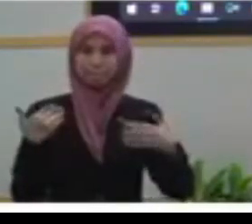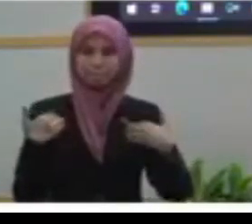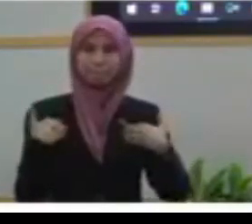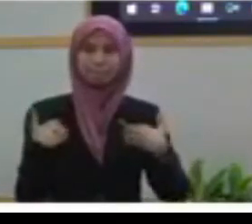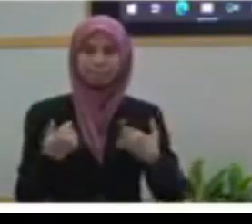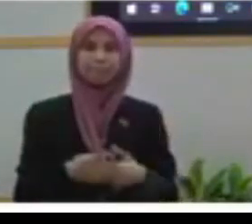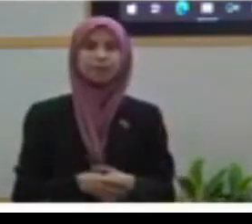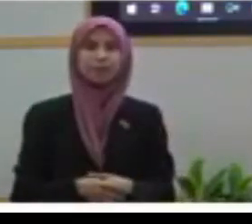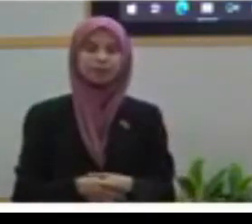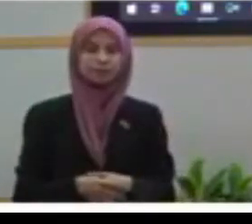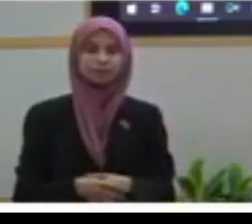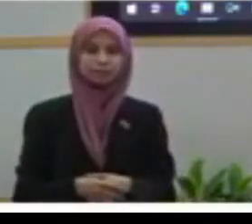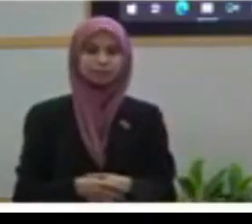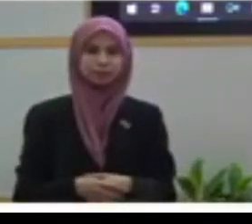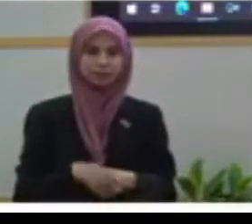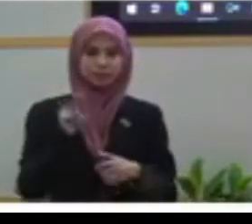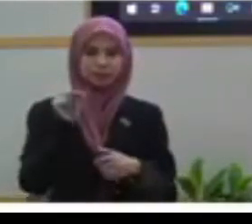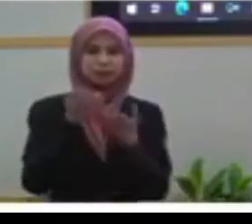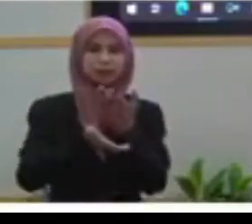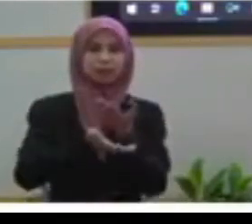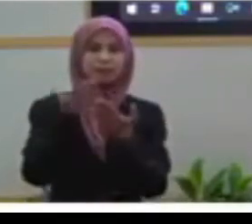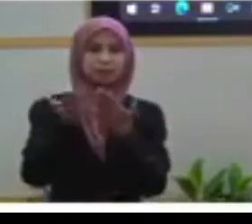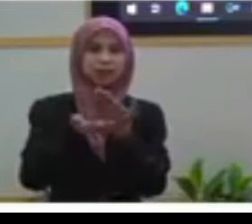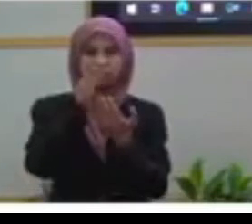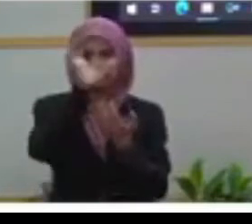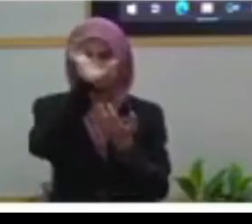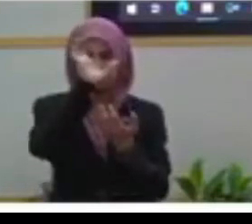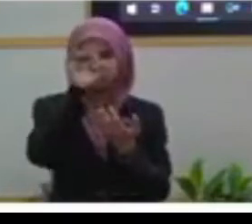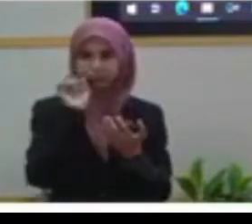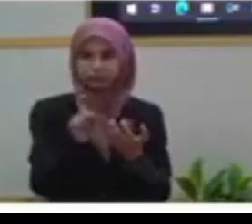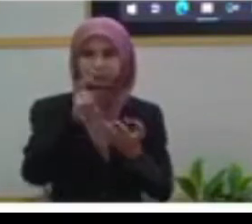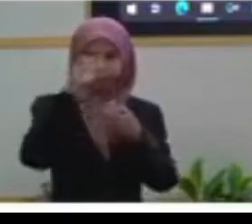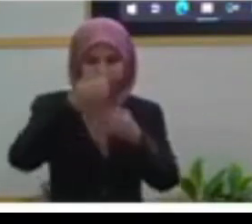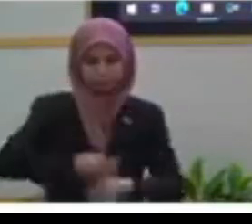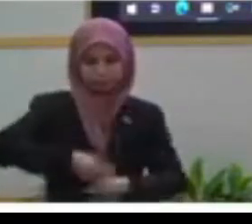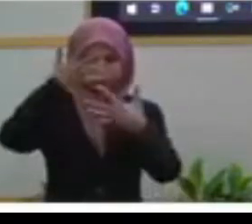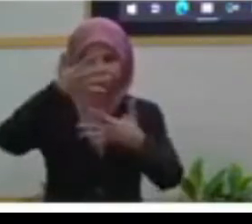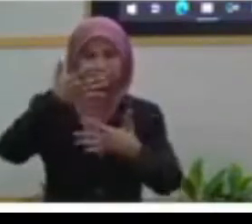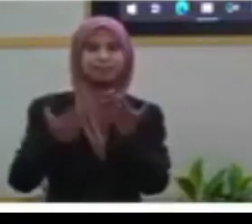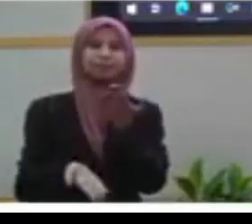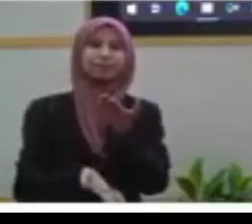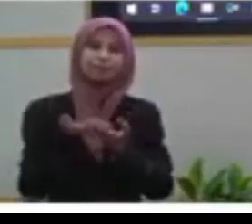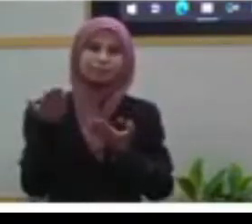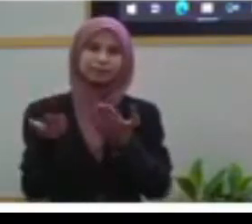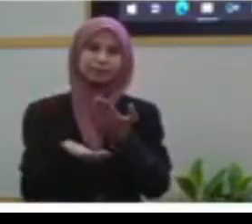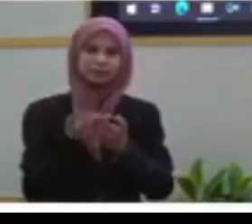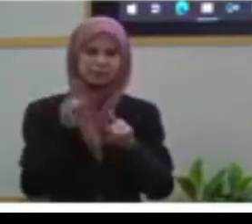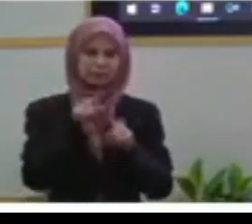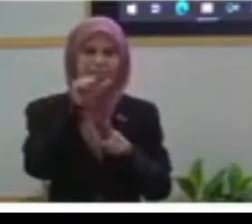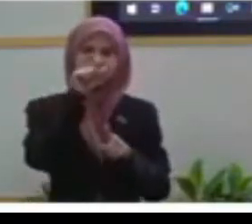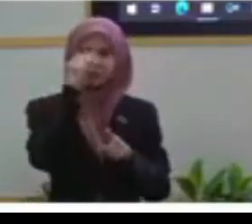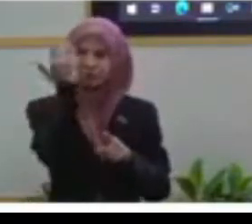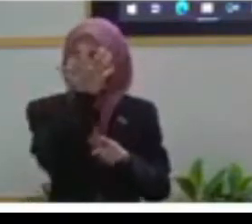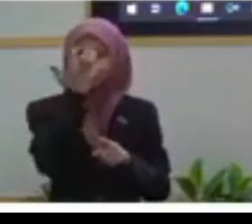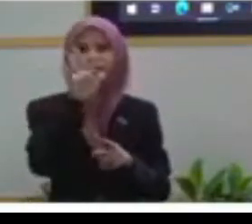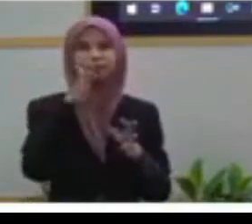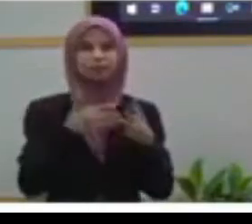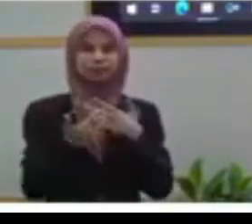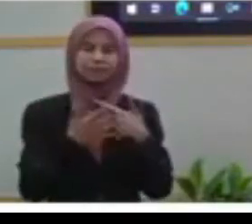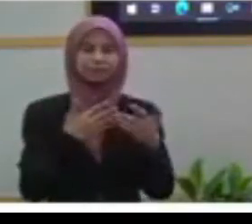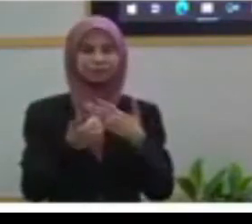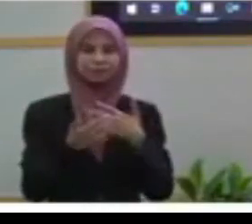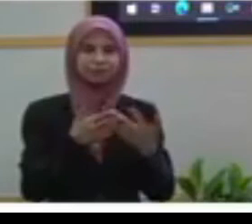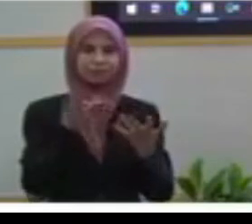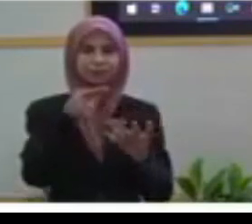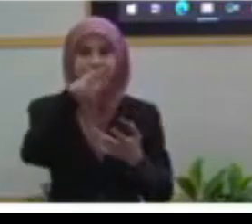jalan. Supaya esok nak search senang. Dia bukan hubung semua sekali. Tapi ini agak keliru sikit public. Tak apa, public